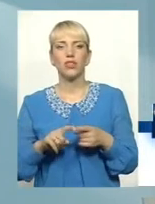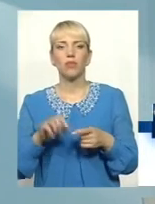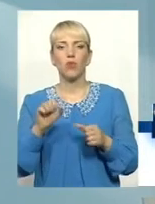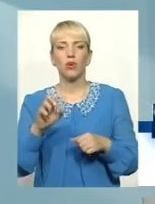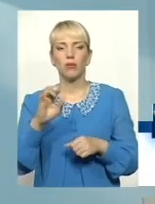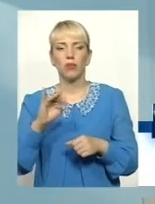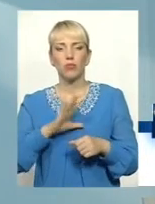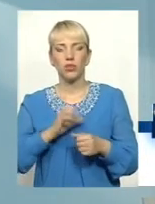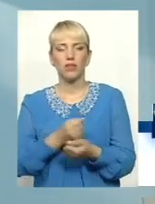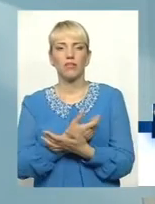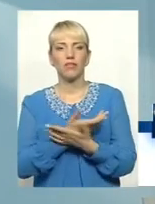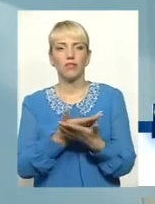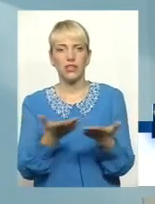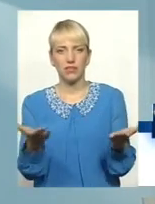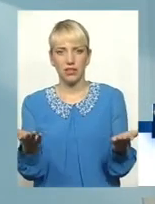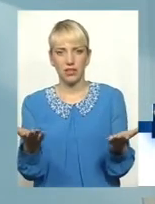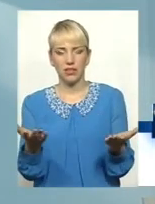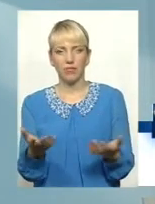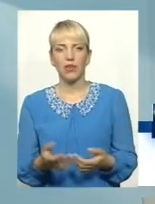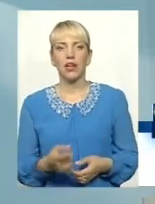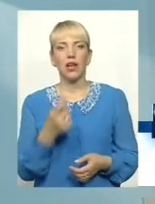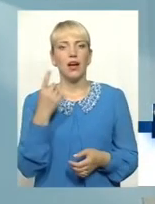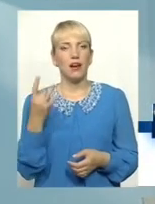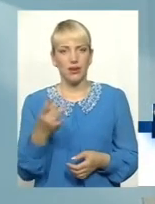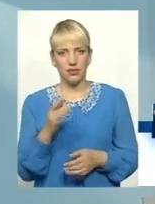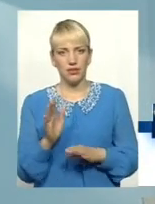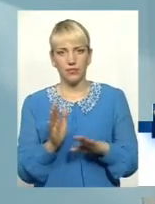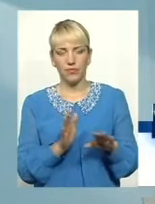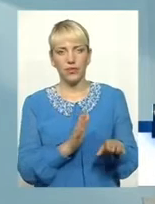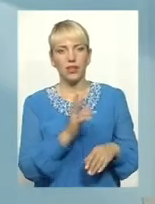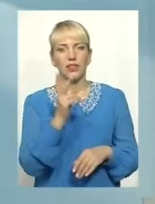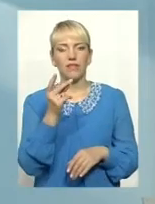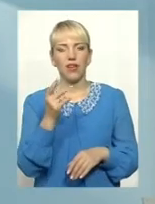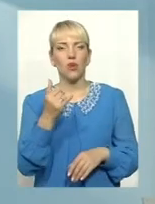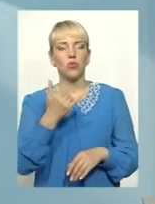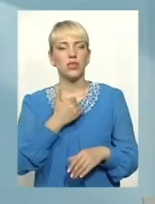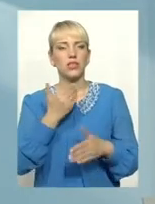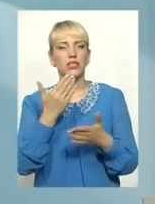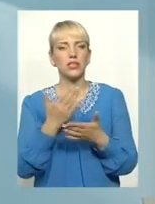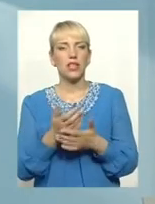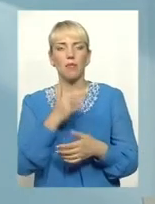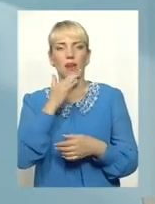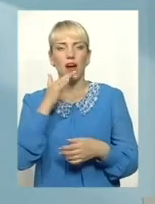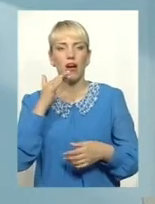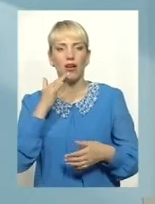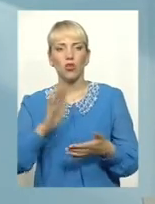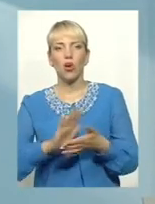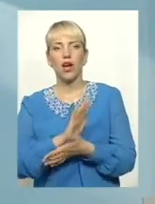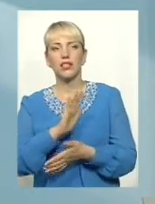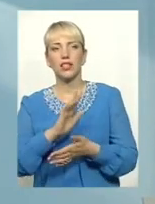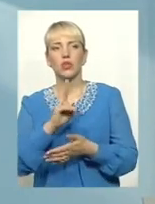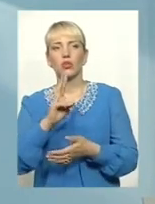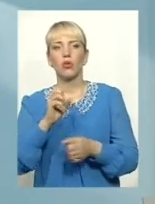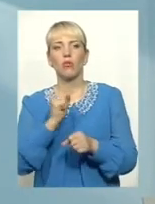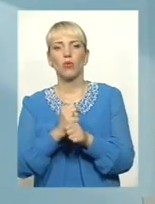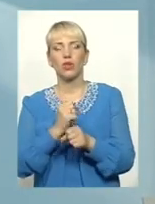бути висвітлені. Це раз. Два, у нас є енна кількість газет, які буквально могли б робити